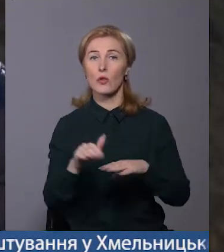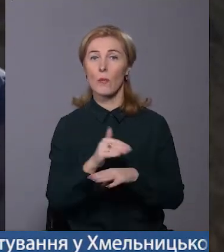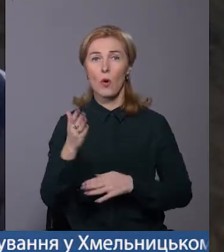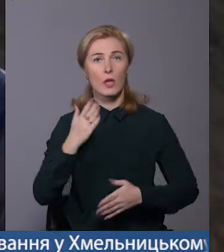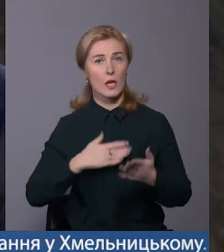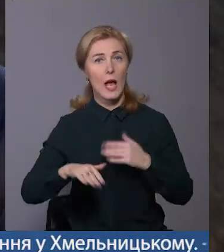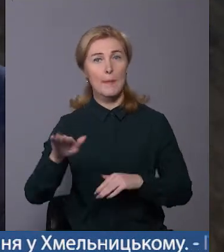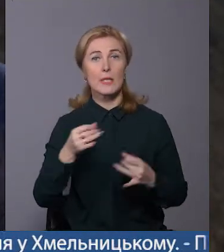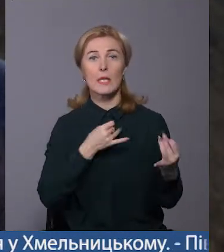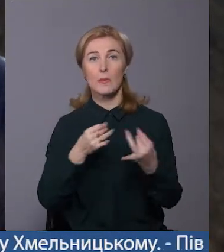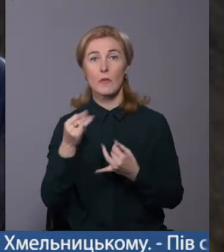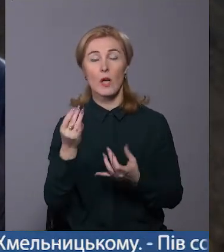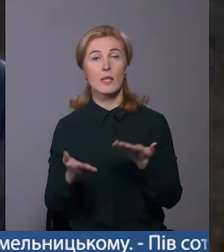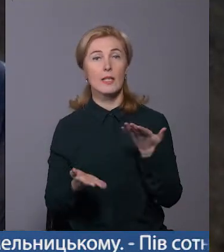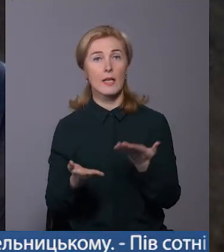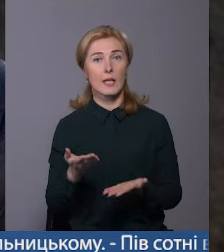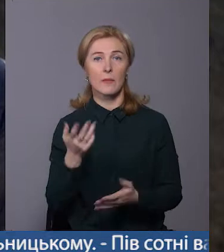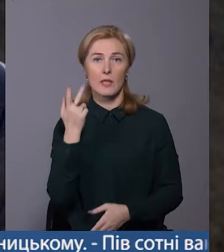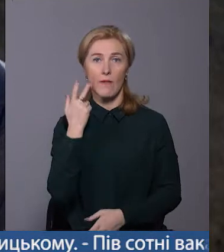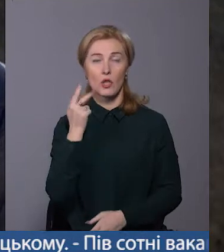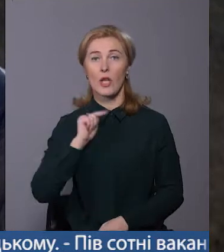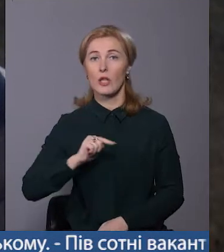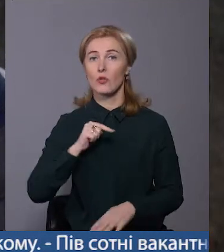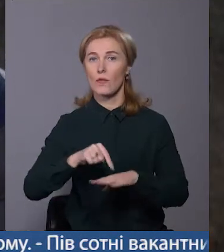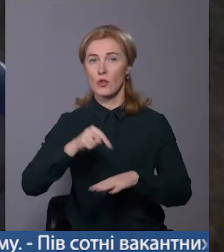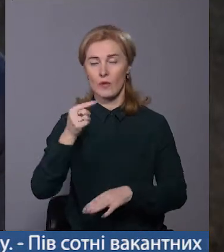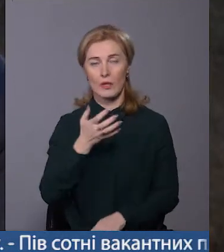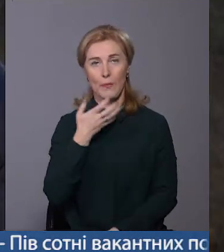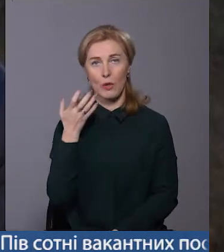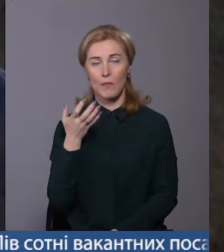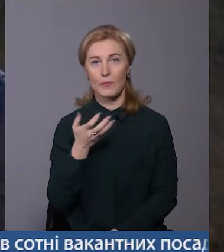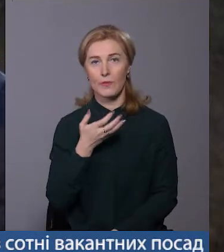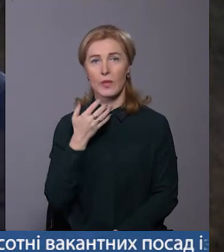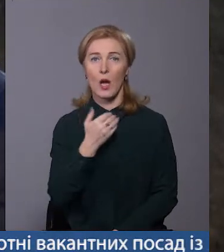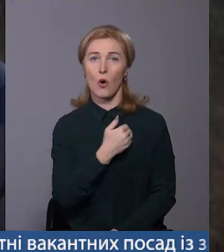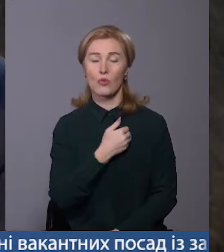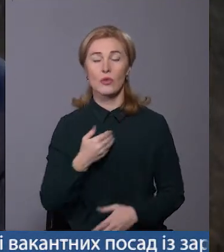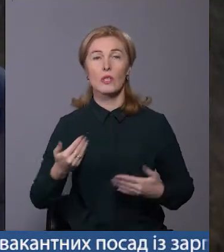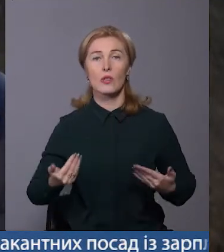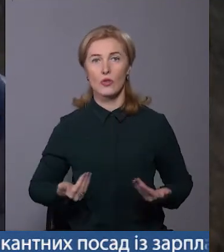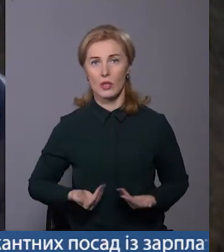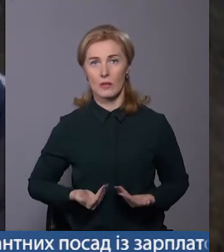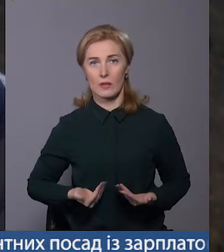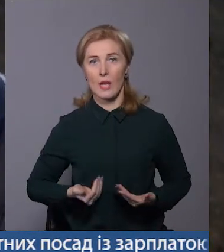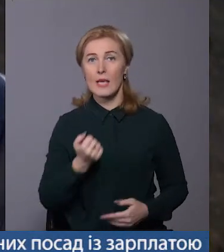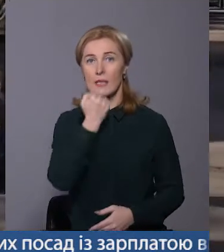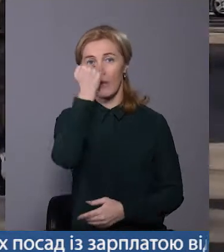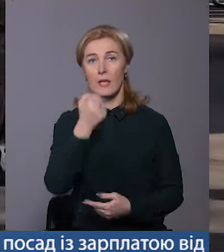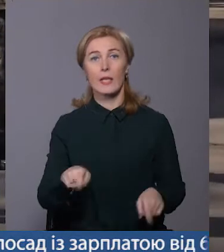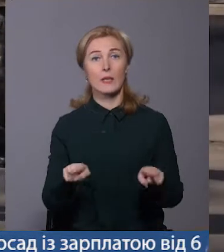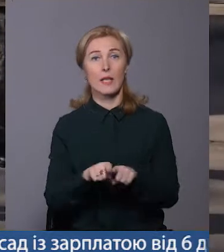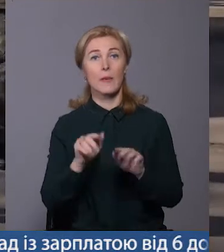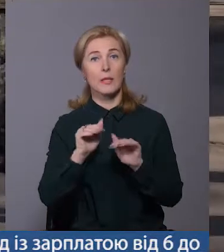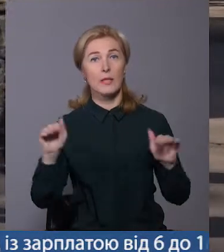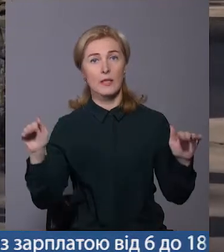після спілкування з яким завжди на душі відчувається тепло, хочеться жити. Завдяки таким дітям. В